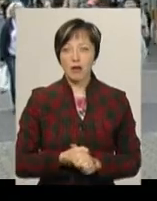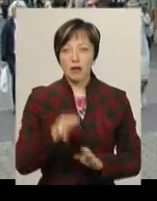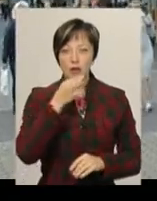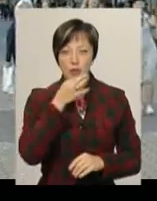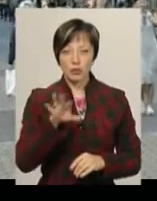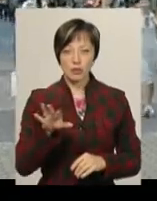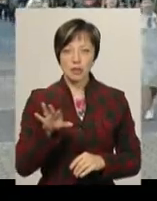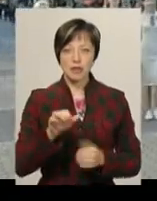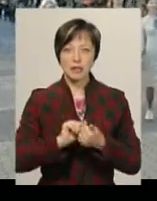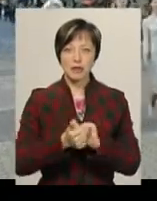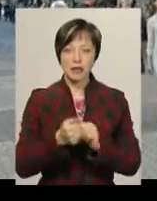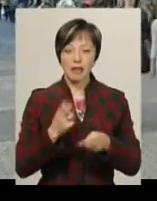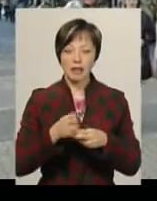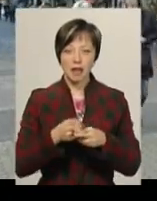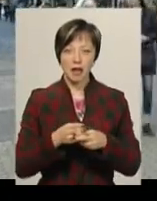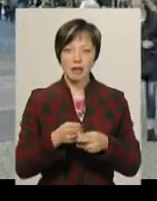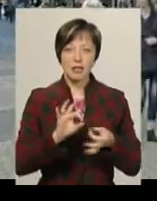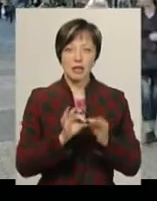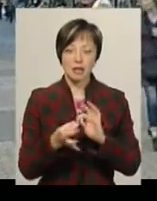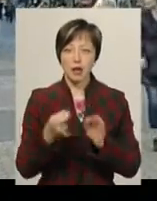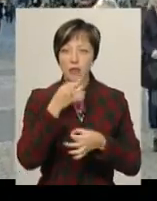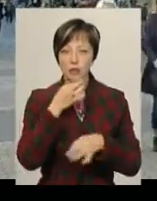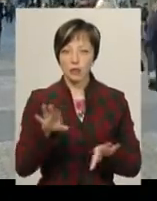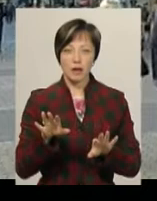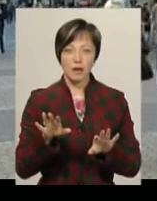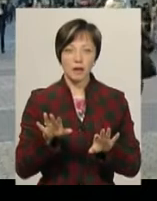Будь-яка заміна деталі, вона складна, будь-яка